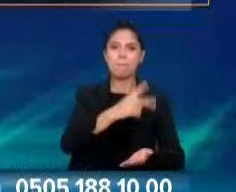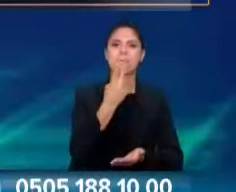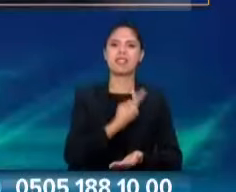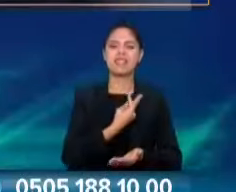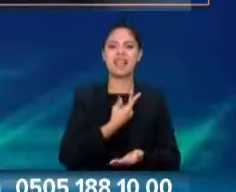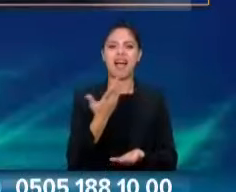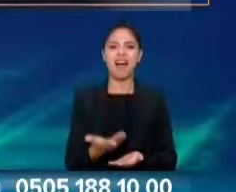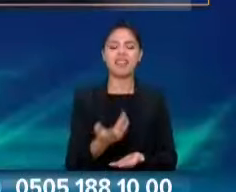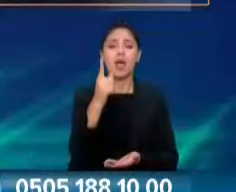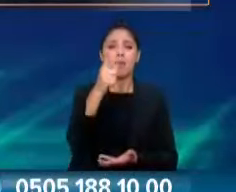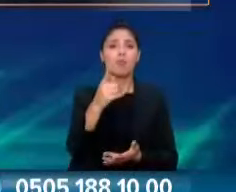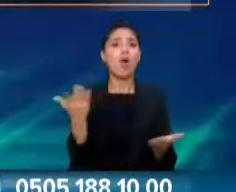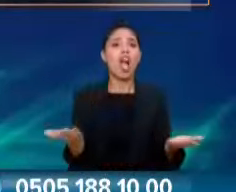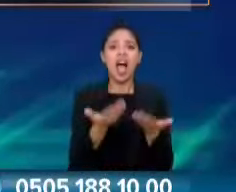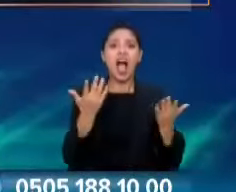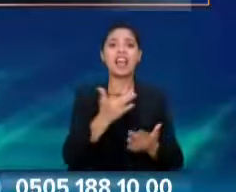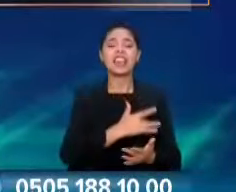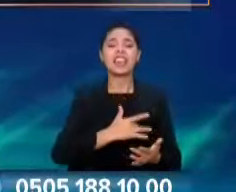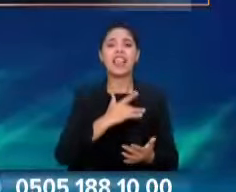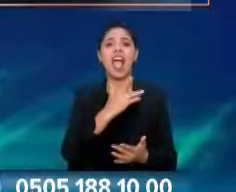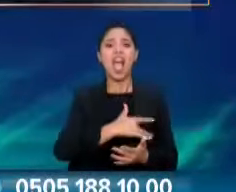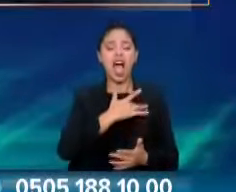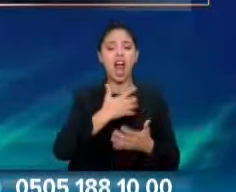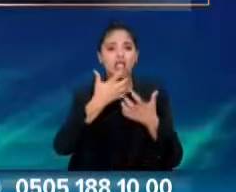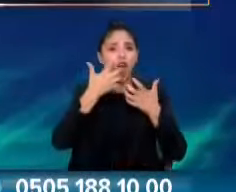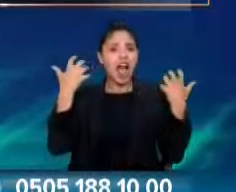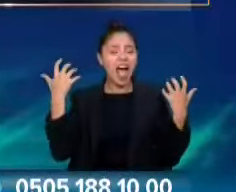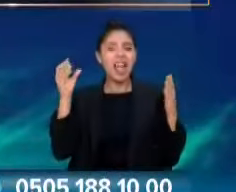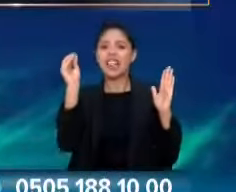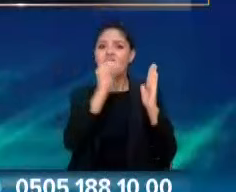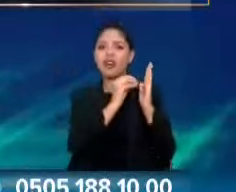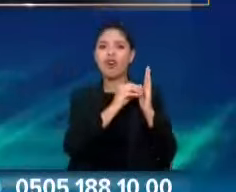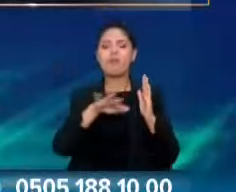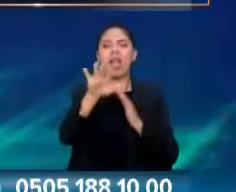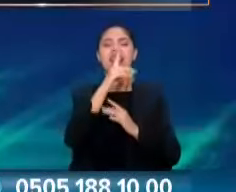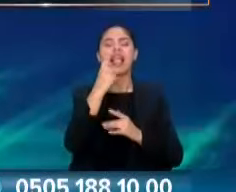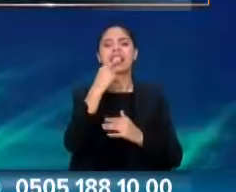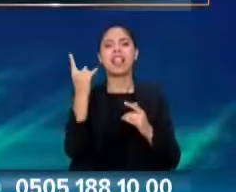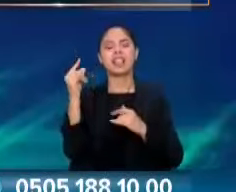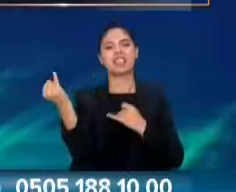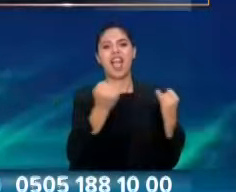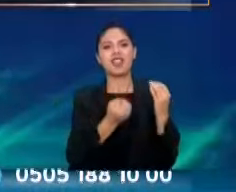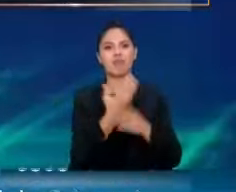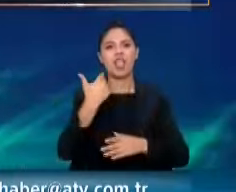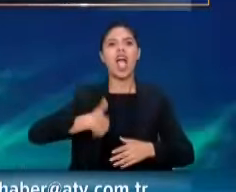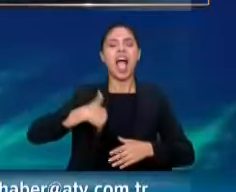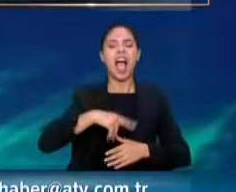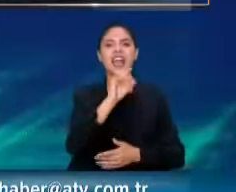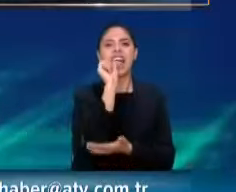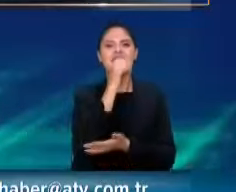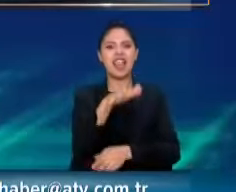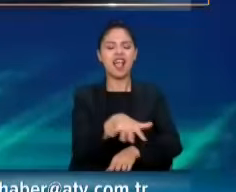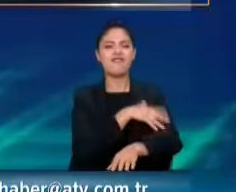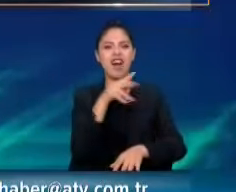hal böyle olunca hangisinin Anadolu aslanı unvanına layık olduğu kadar tatlı bir tartışma ortaya çıktı Aksaray ve Sivas